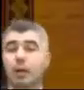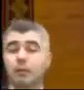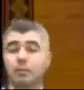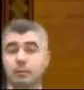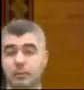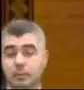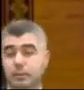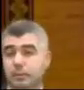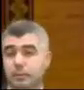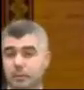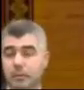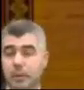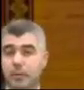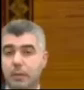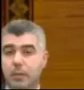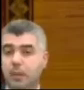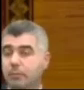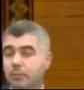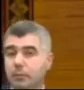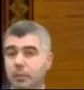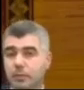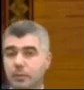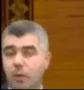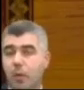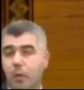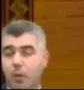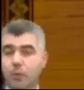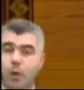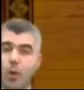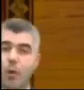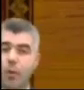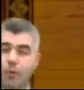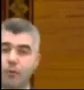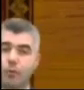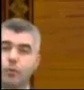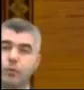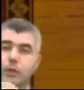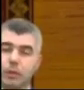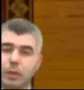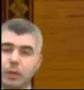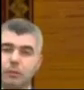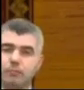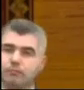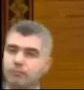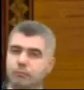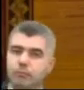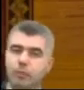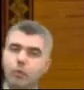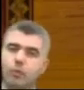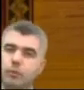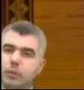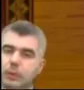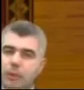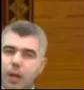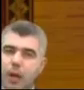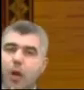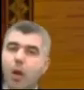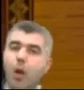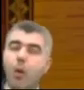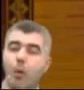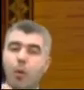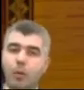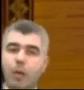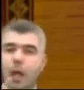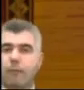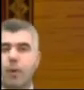مع العاهل المغربي نريد أن نكون هناك لجنة مشتركة من أجل تقديم